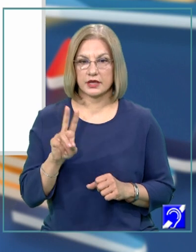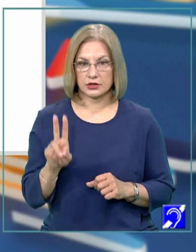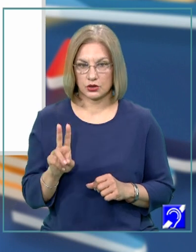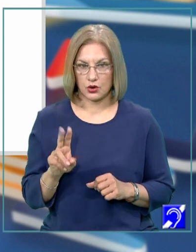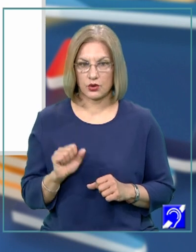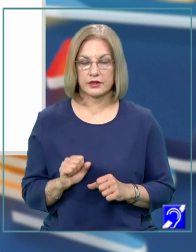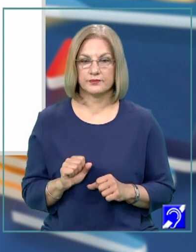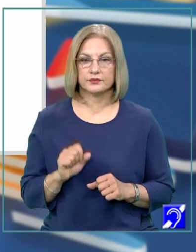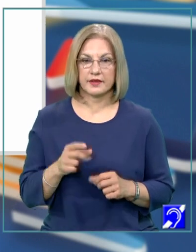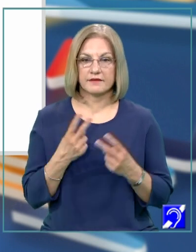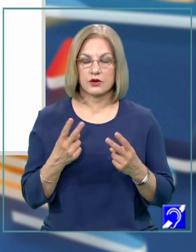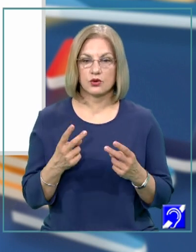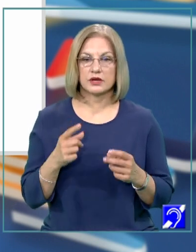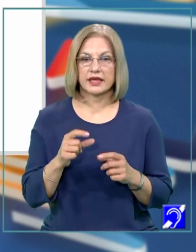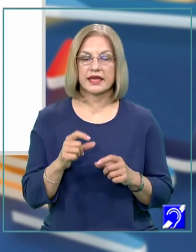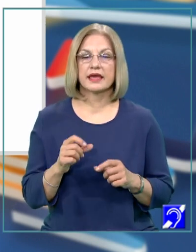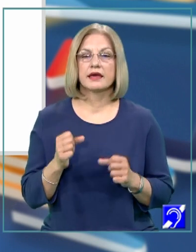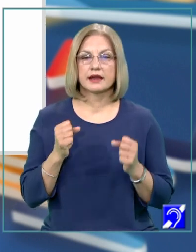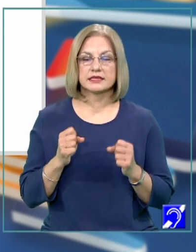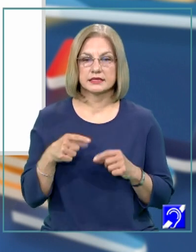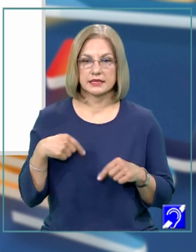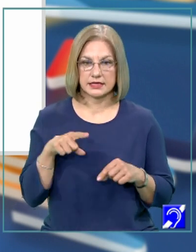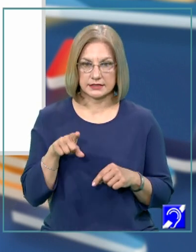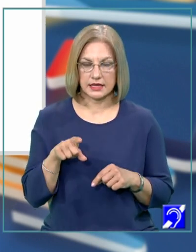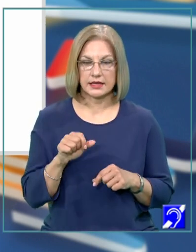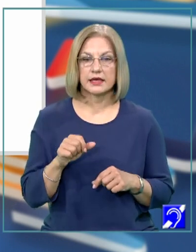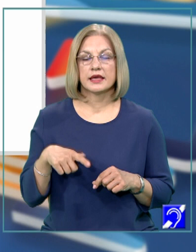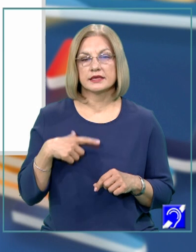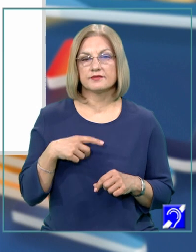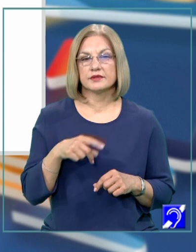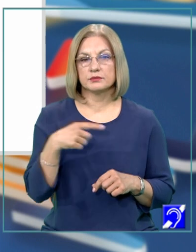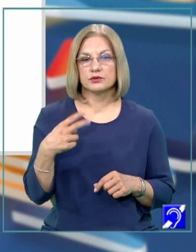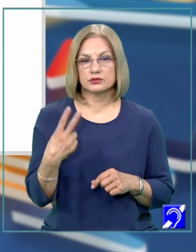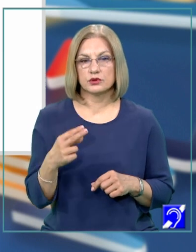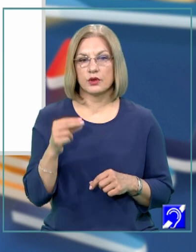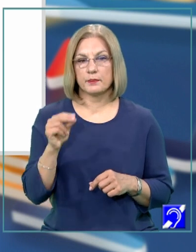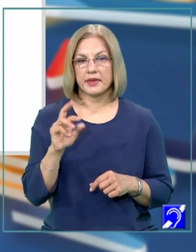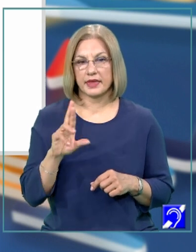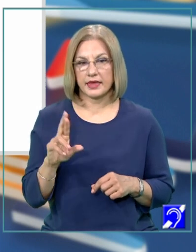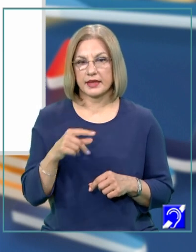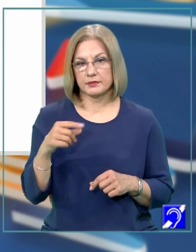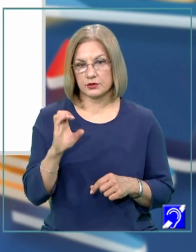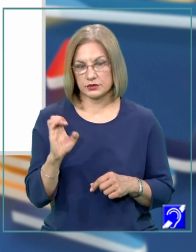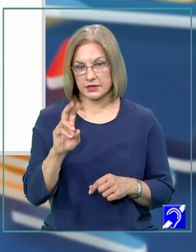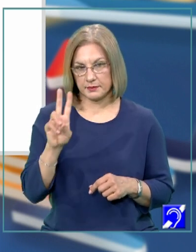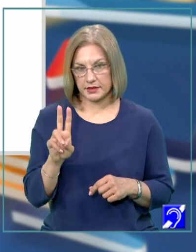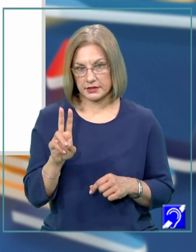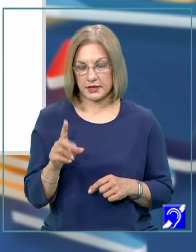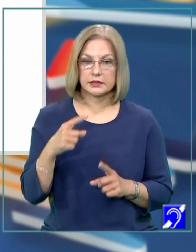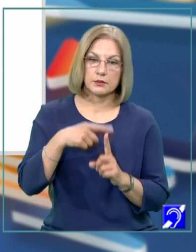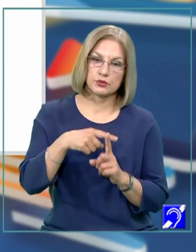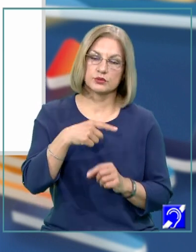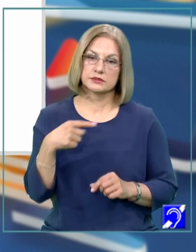Deci valorile rezistenței noastre ca fiind minus 2 pe urme nu e pătrat plus și minus